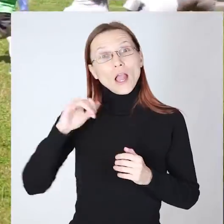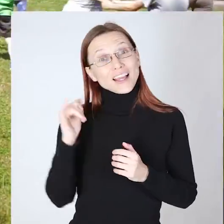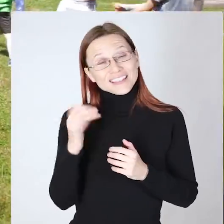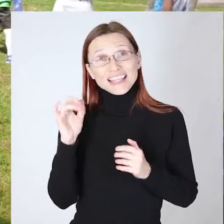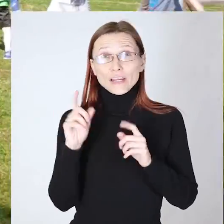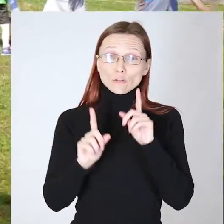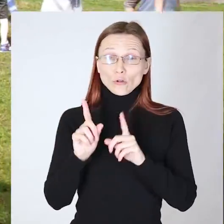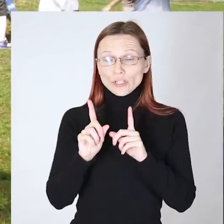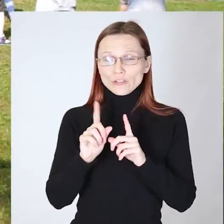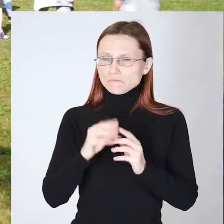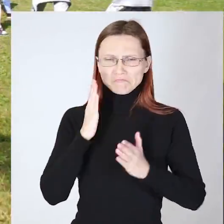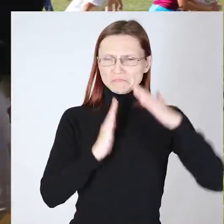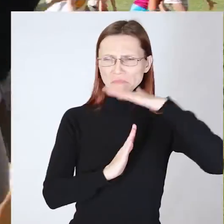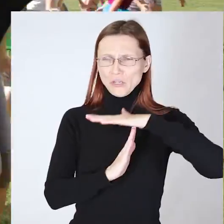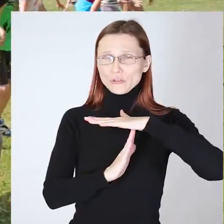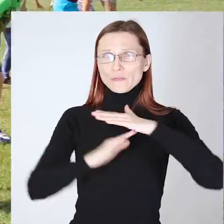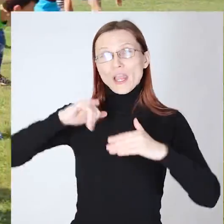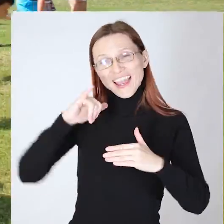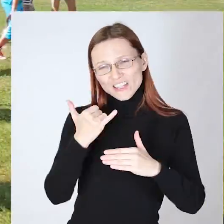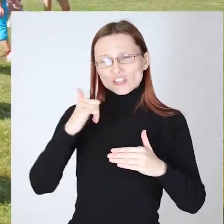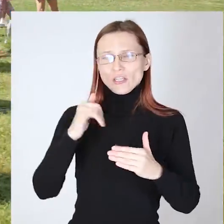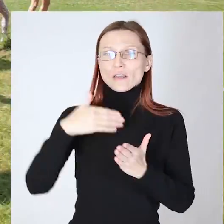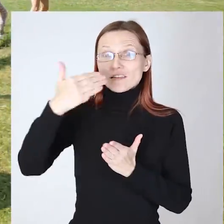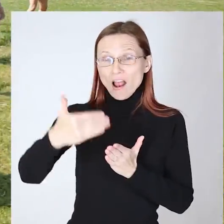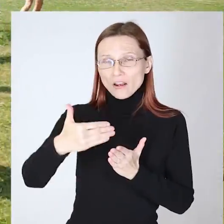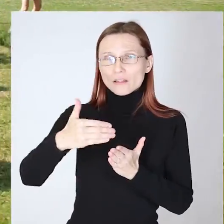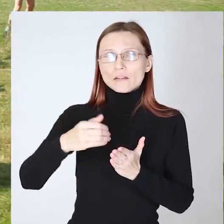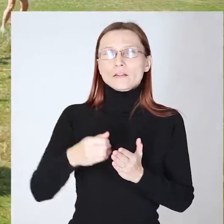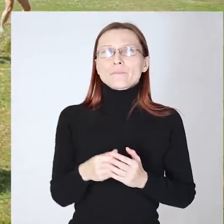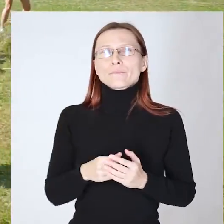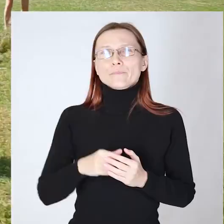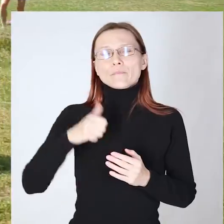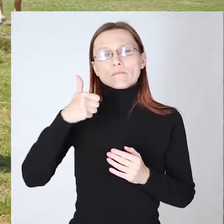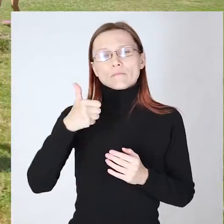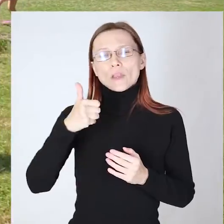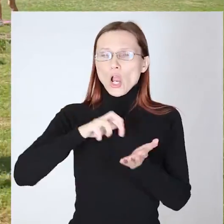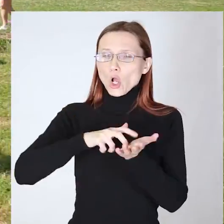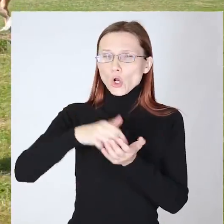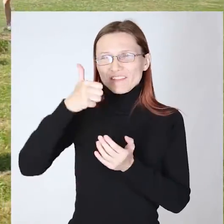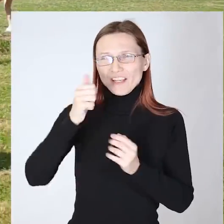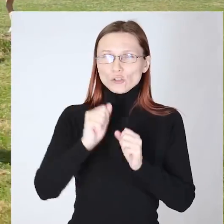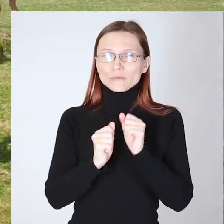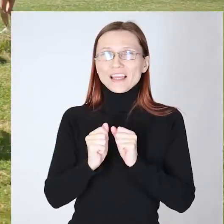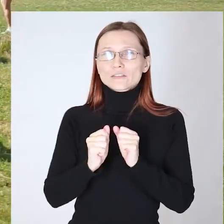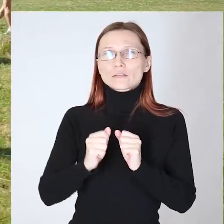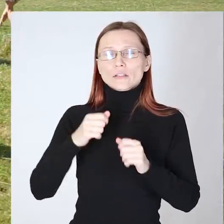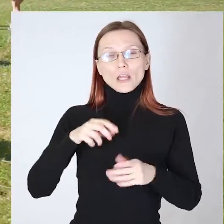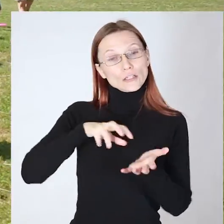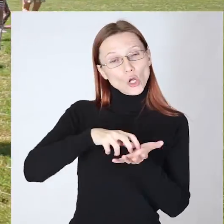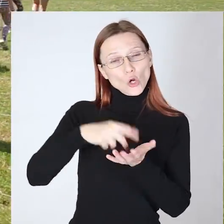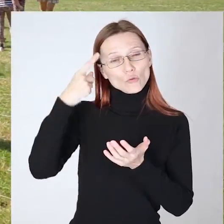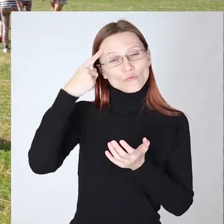ďalej, že povedia, že aha, tak sa naučíme kroky v jednom tanci a keď sme sa ho ich